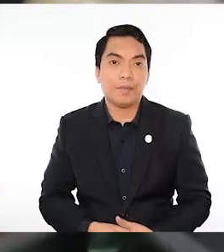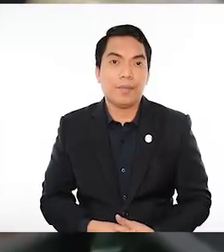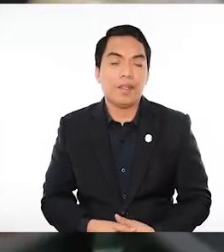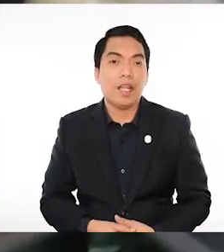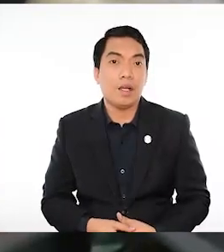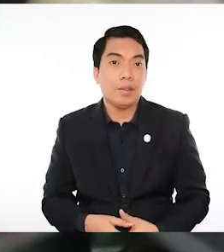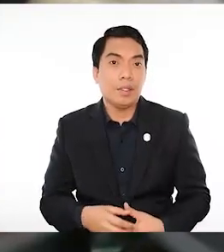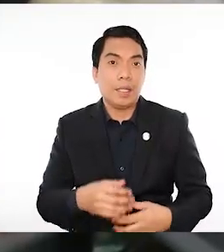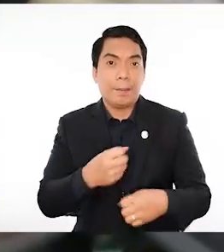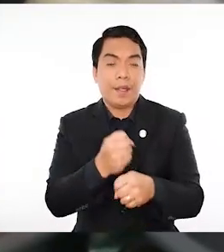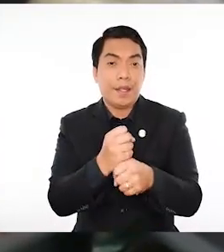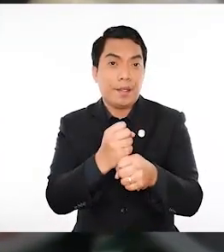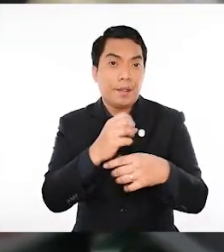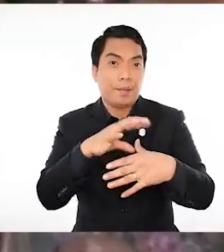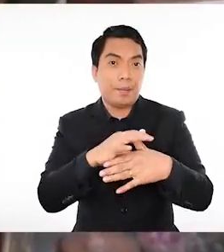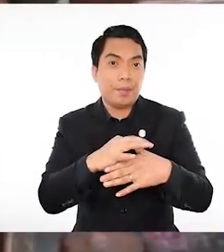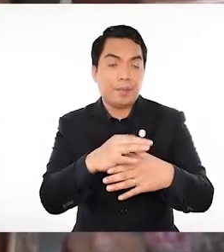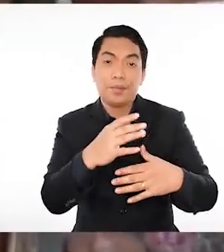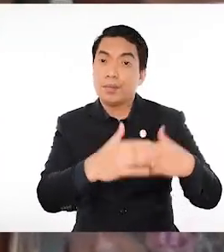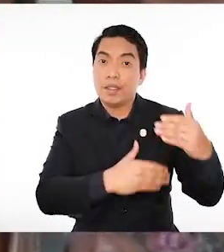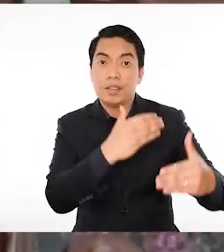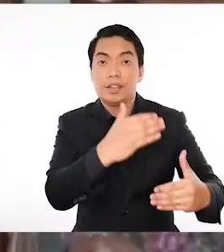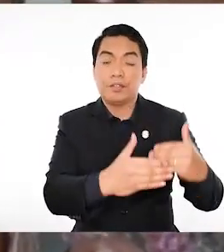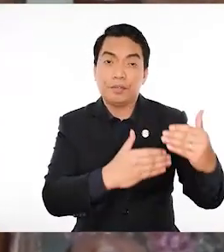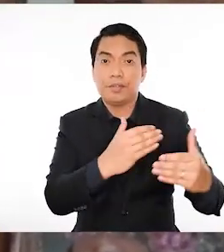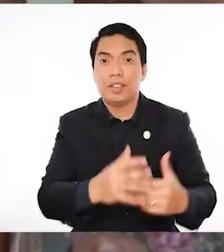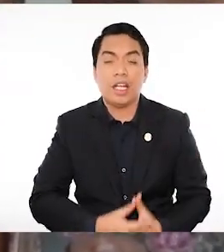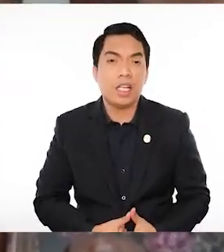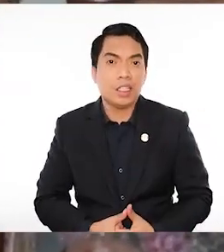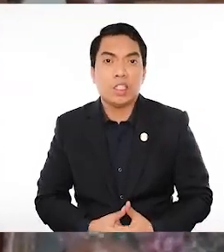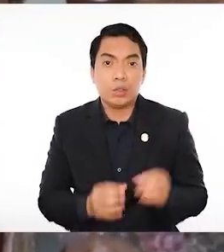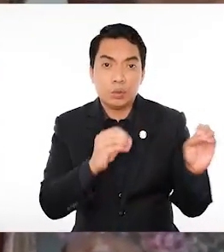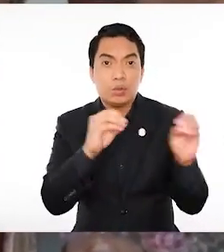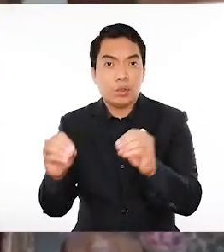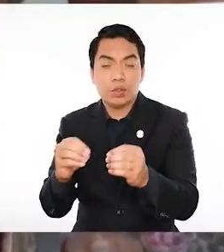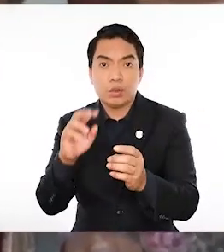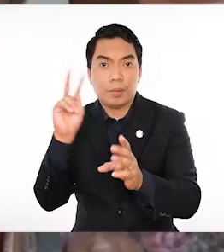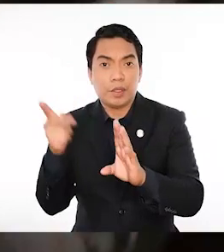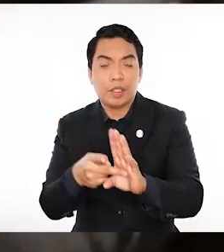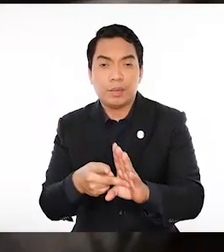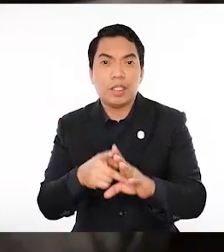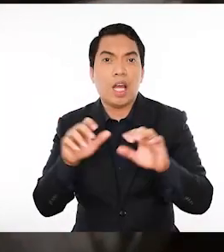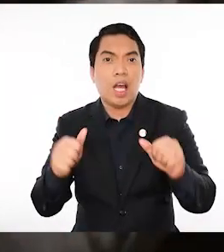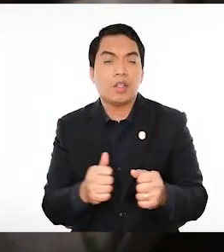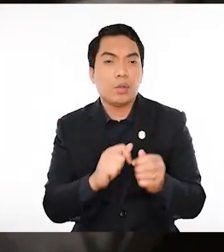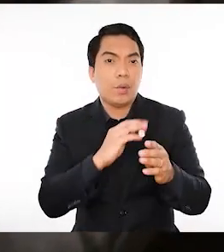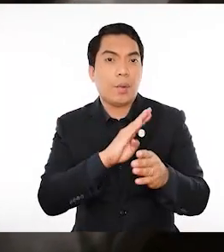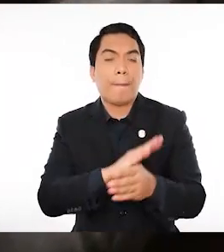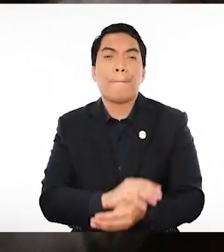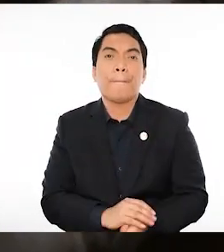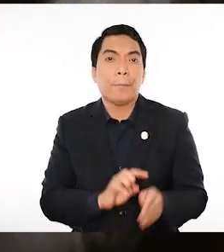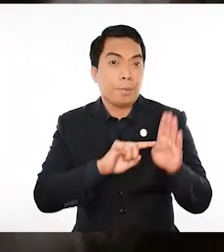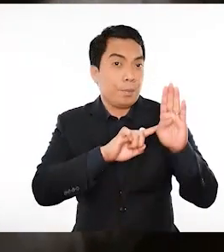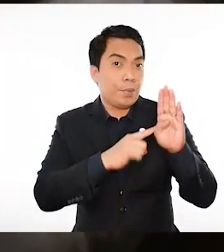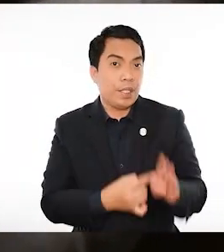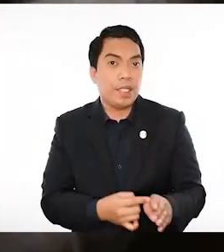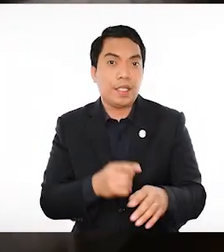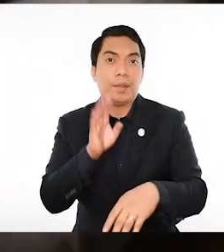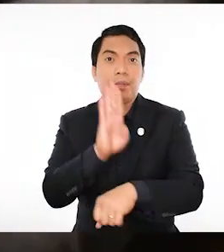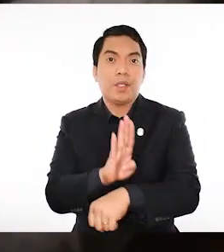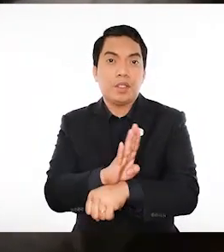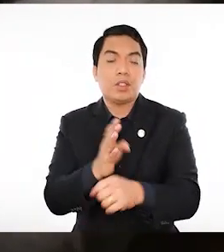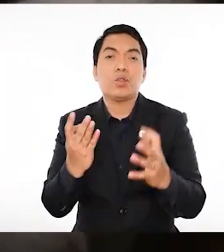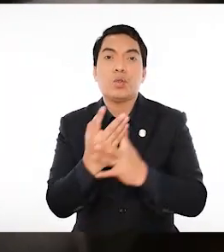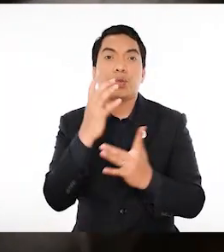meat, itinuro din sa mga dumalo kung paano makapagsisimula ng isang maliit na negosyo sa pamamagitan ng